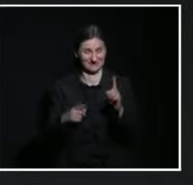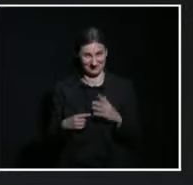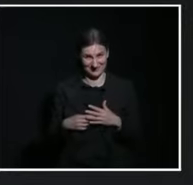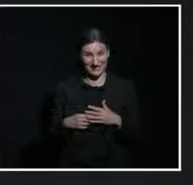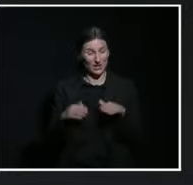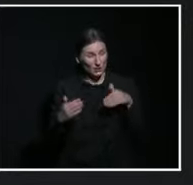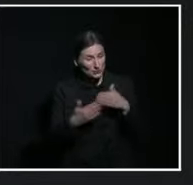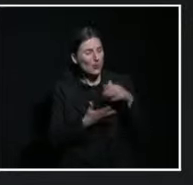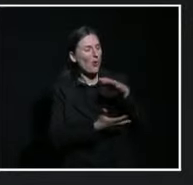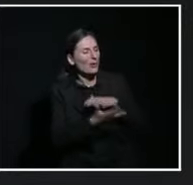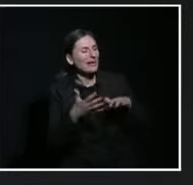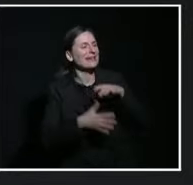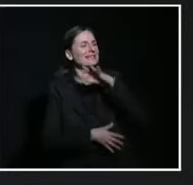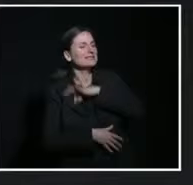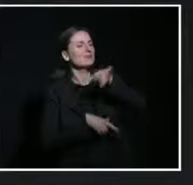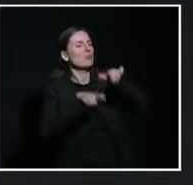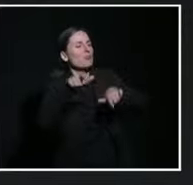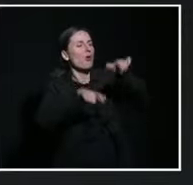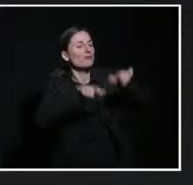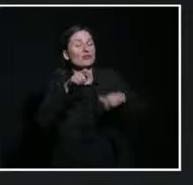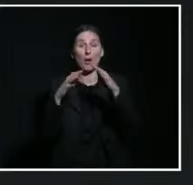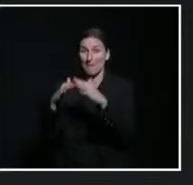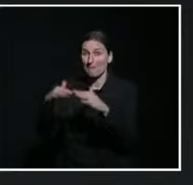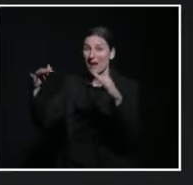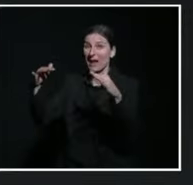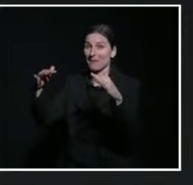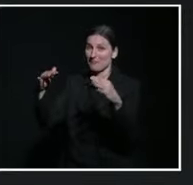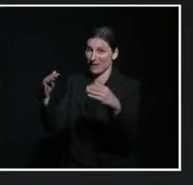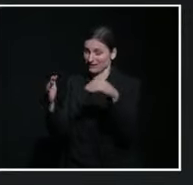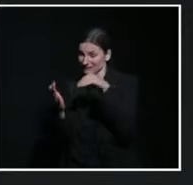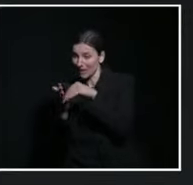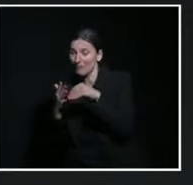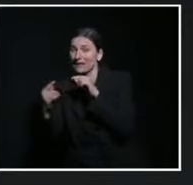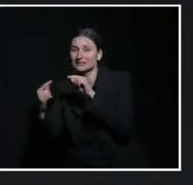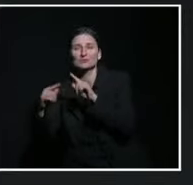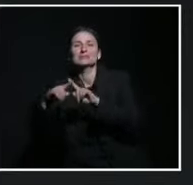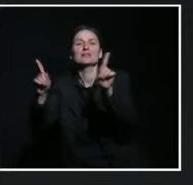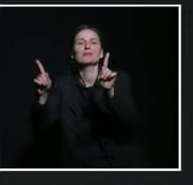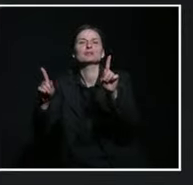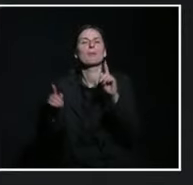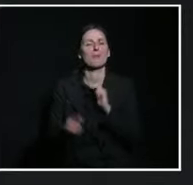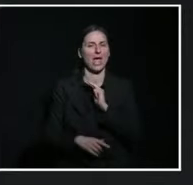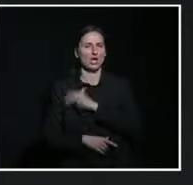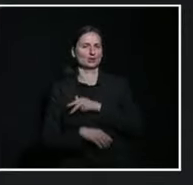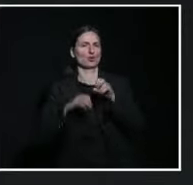nicht im Parlament, sondern auf den digitalen Plattformen.